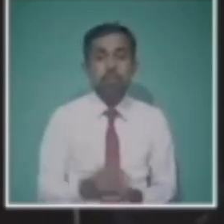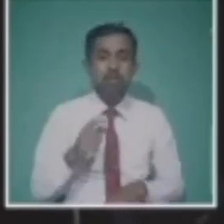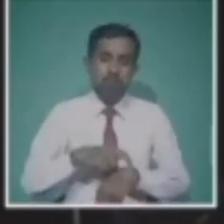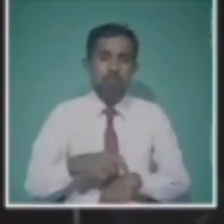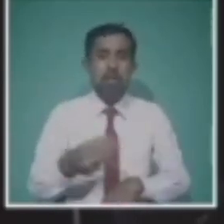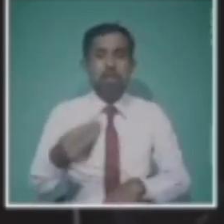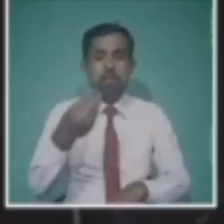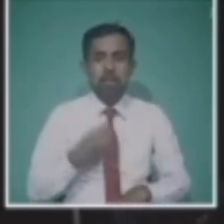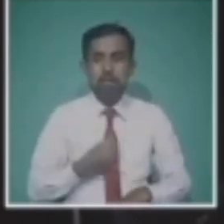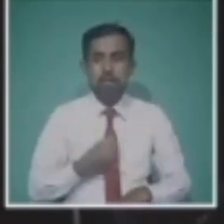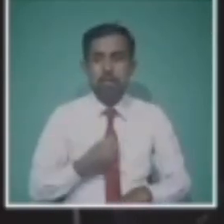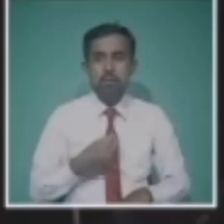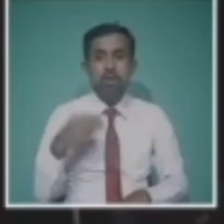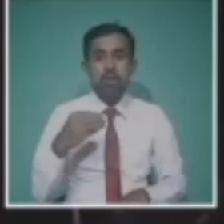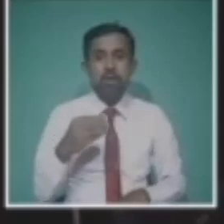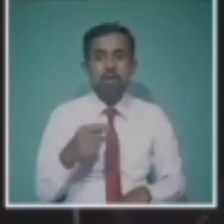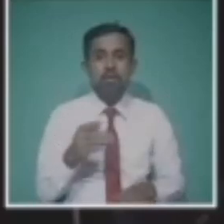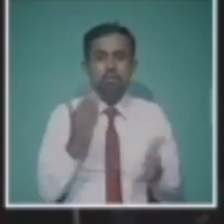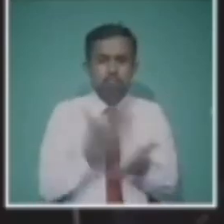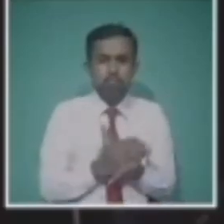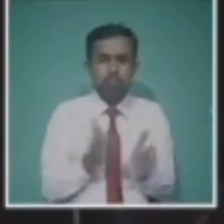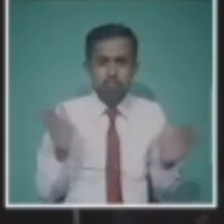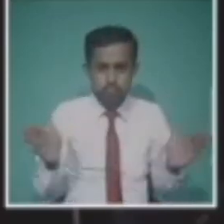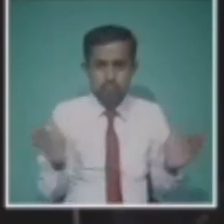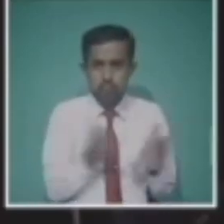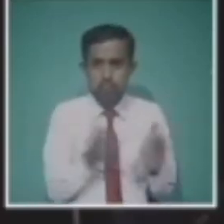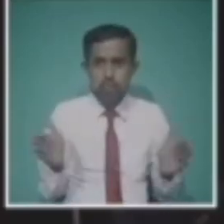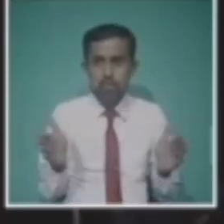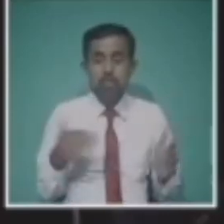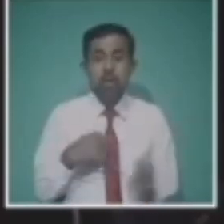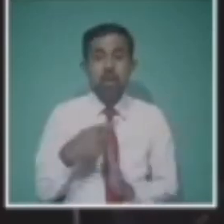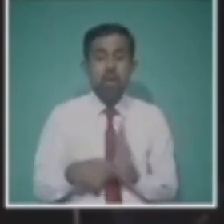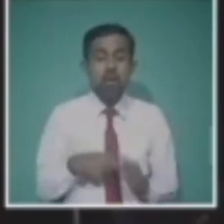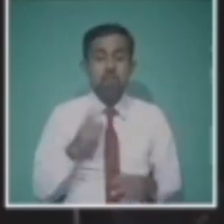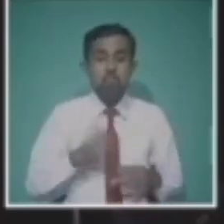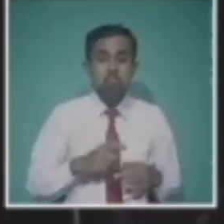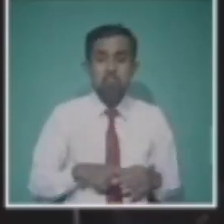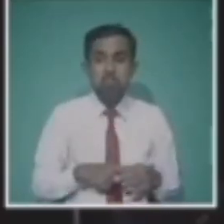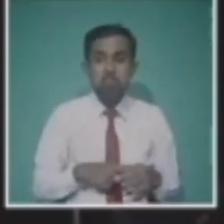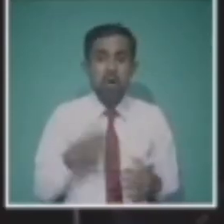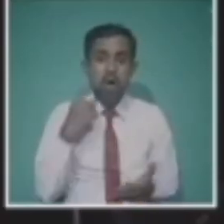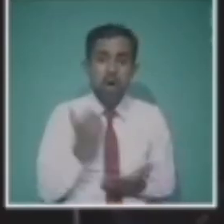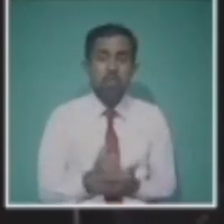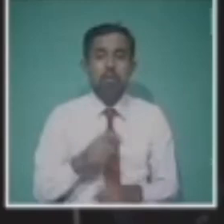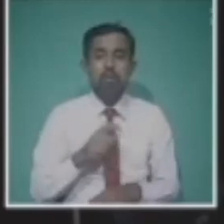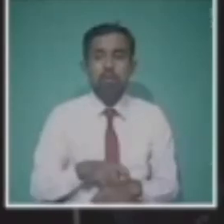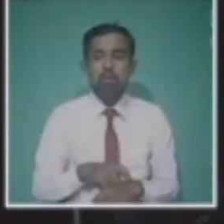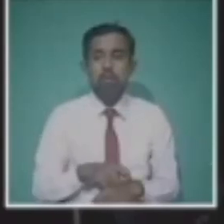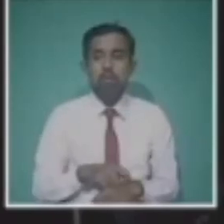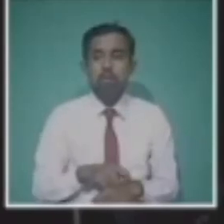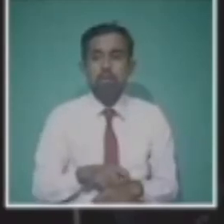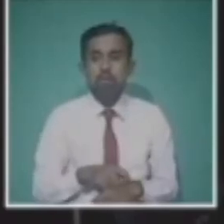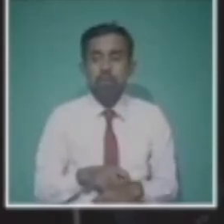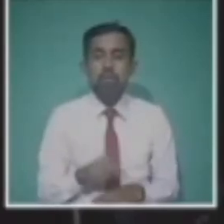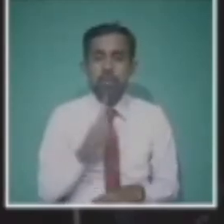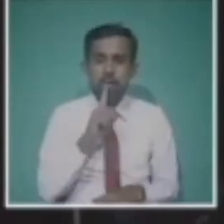දෙන්න. එතකන් අපිට ණය විරාමයක් අවශ්‍යයි. අපේ රට තියෙන්නේ මෙන්න මේ වගේ අමාරුම තැනක.